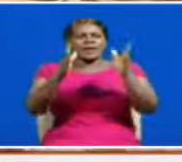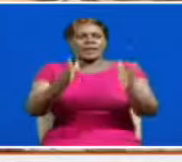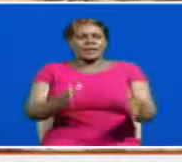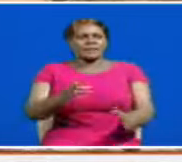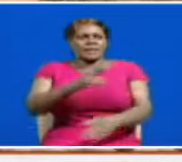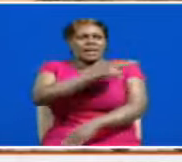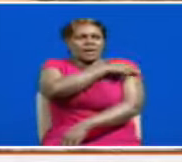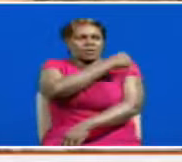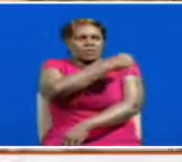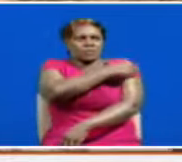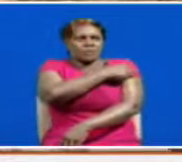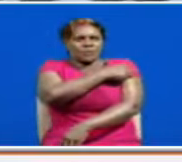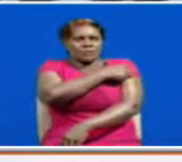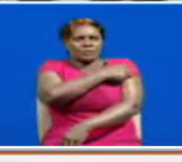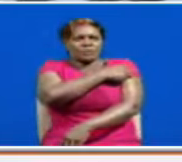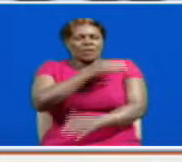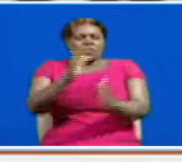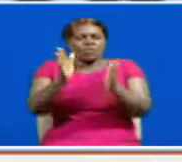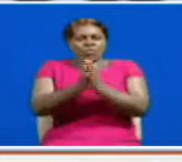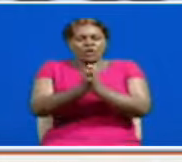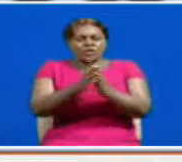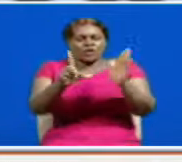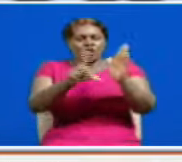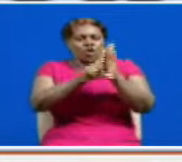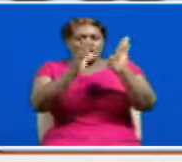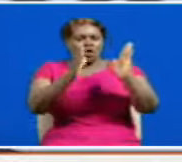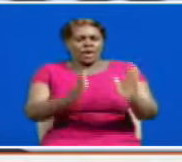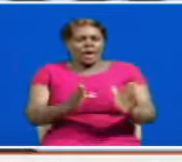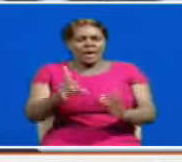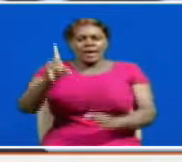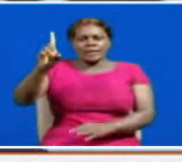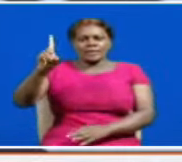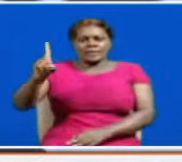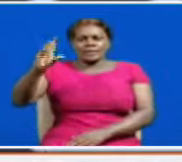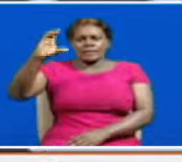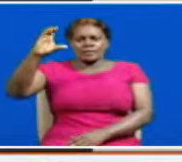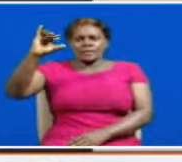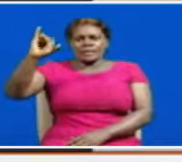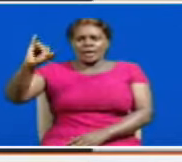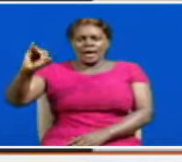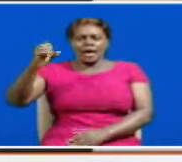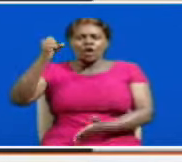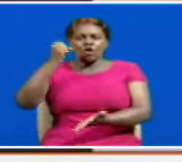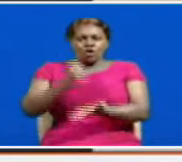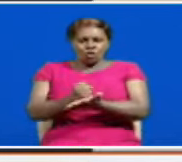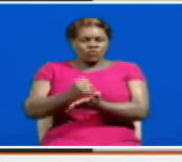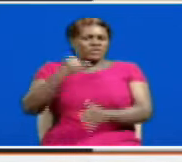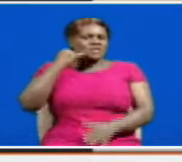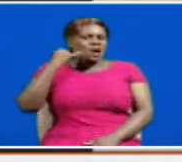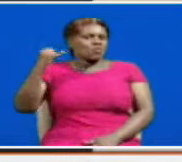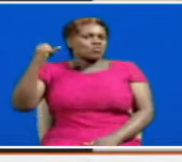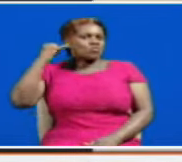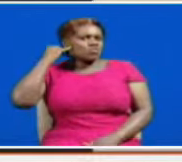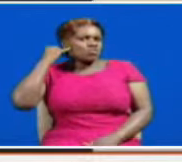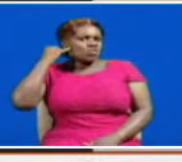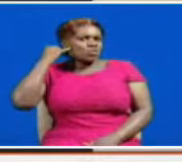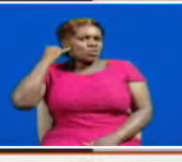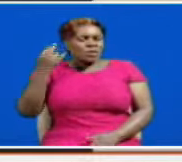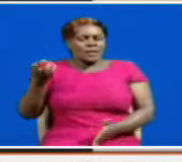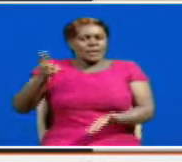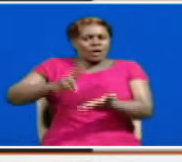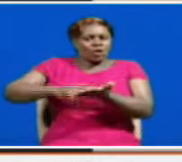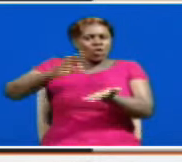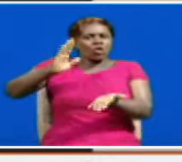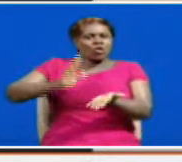hospitali hii Patricia Musale aliandamana na wakili wake hadi afisi za wapelelezi wa jinai na kituo cha polisi cha Kaptembo